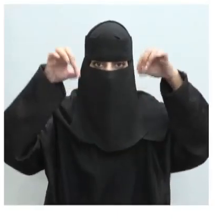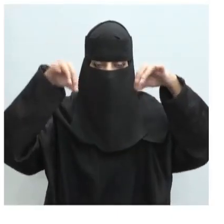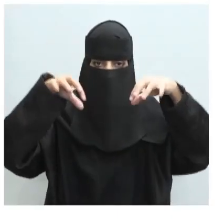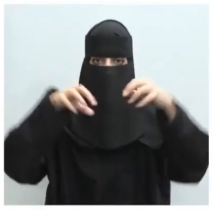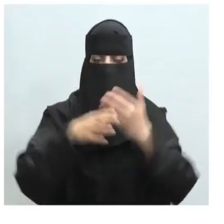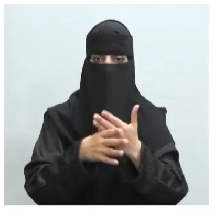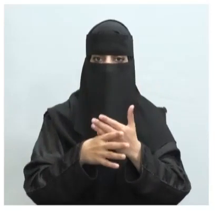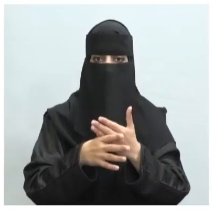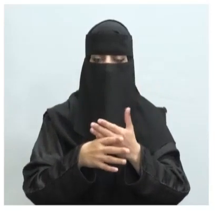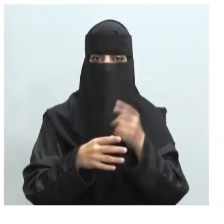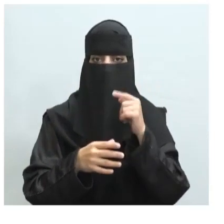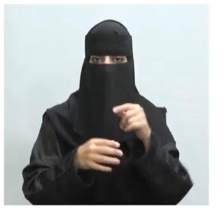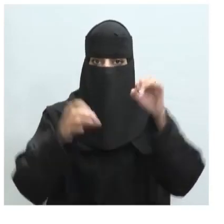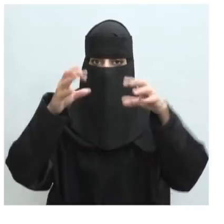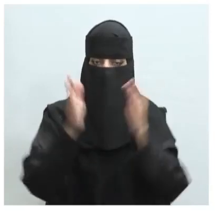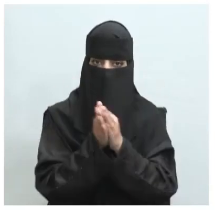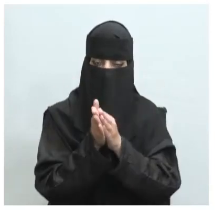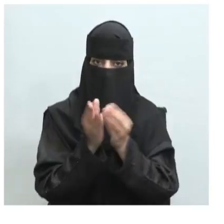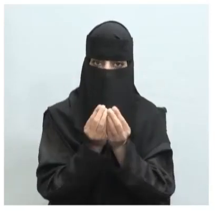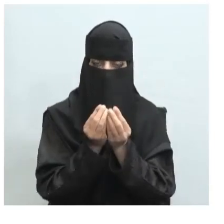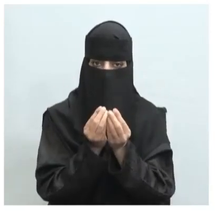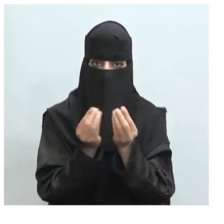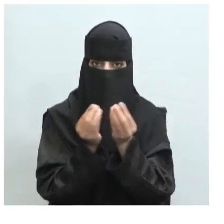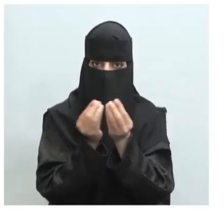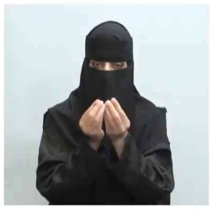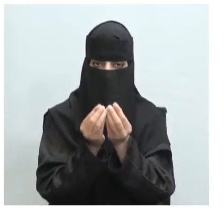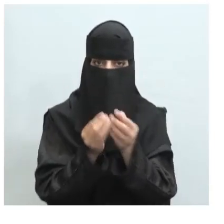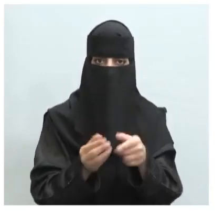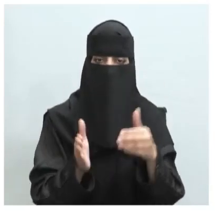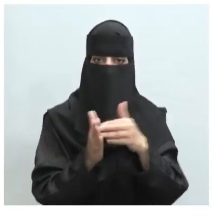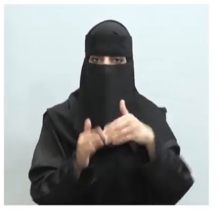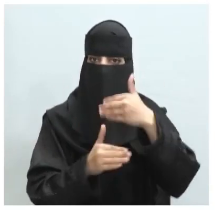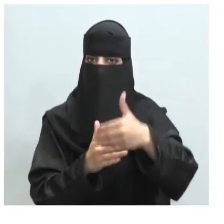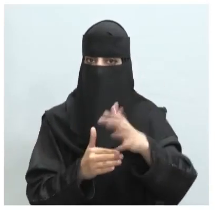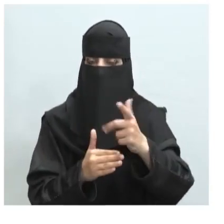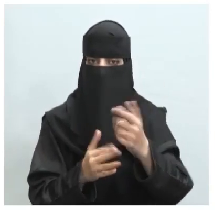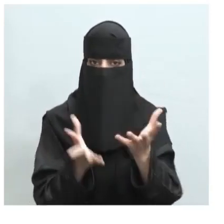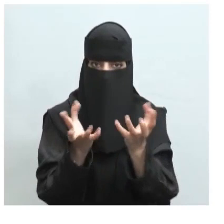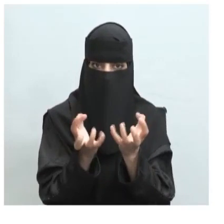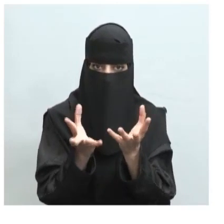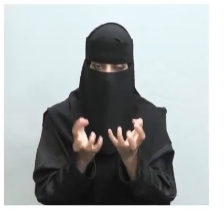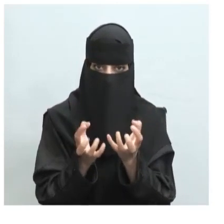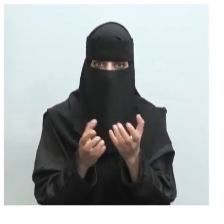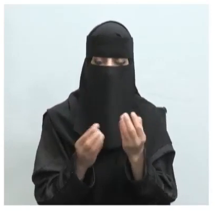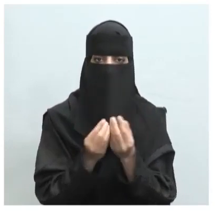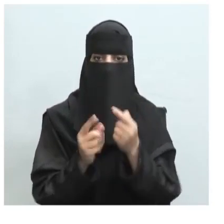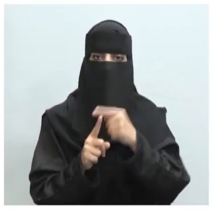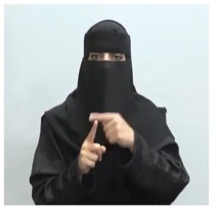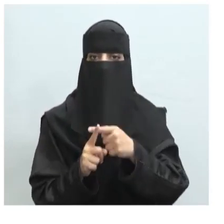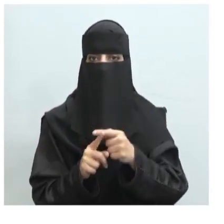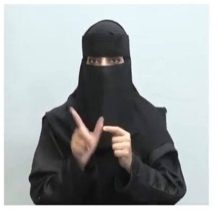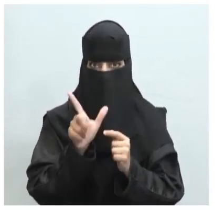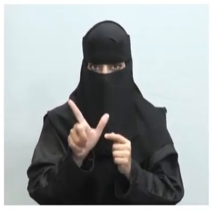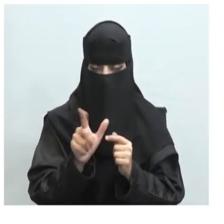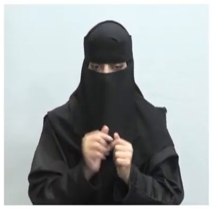او نتيجه احتكاك هذا الجليد بعضه ببعض هذا يؤدي الى اكتساب شحنات موجبه